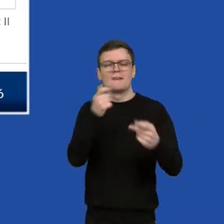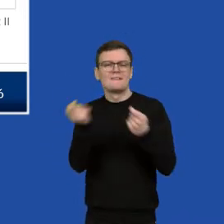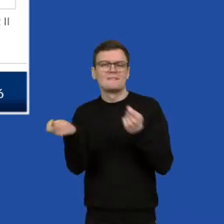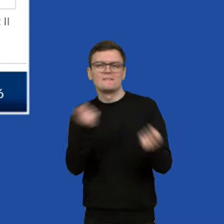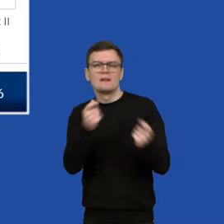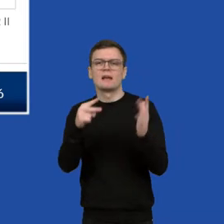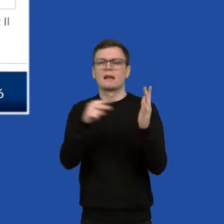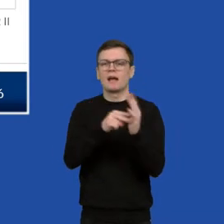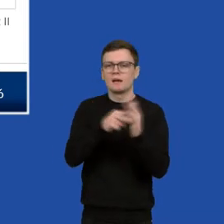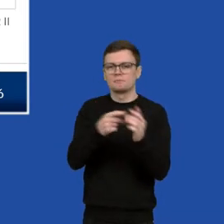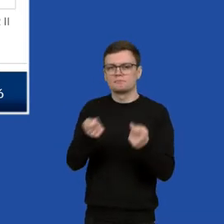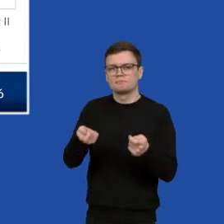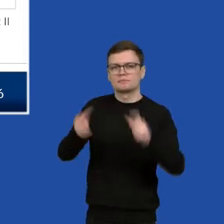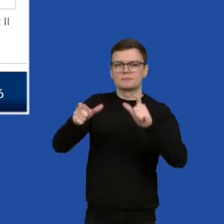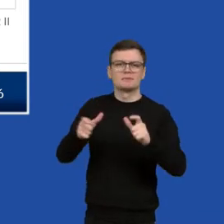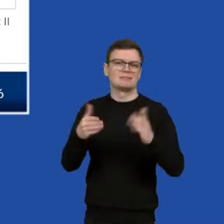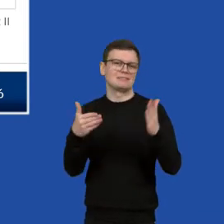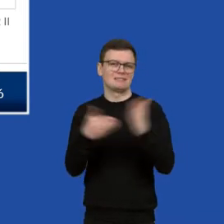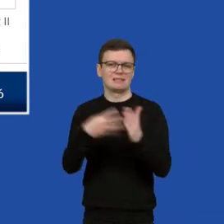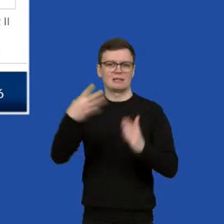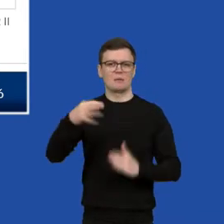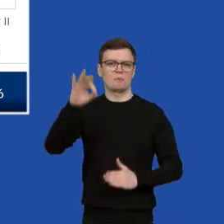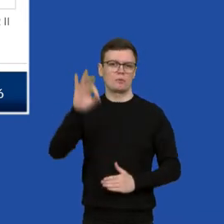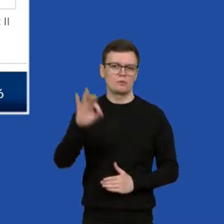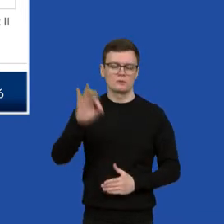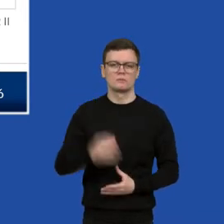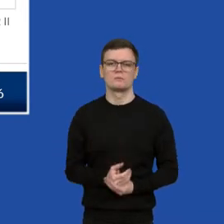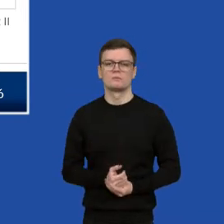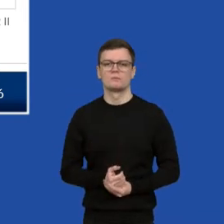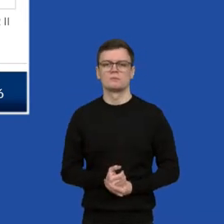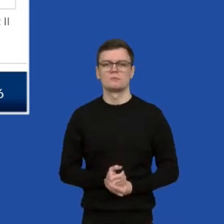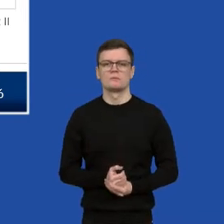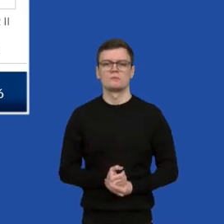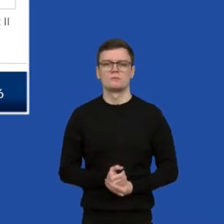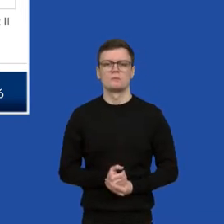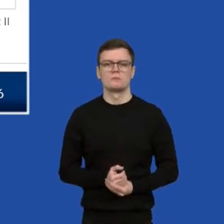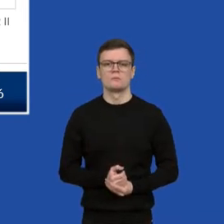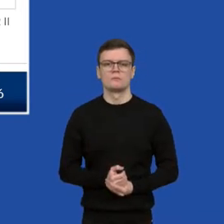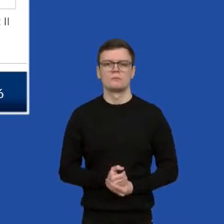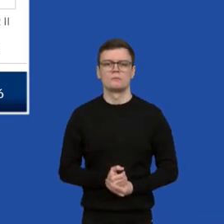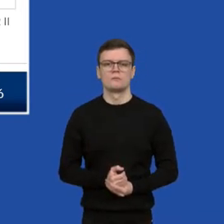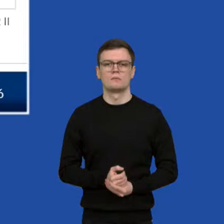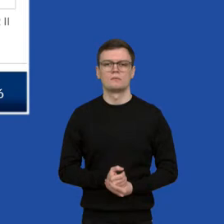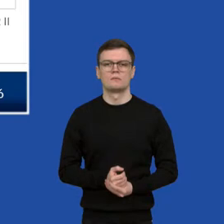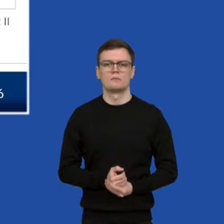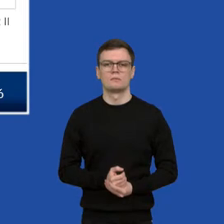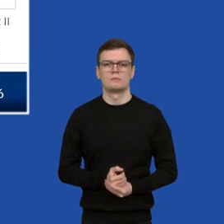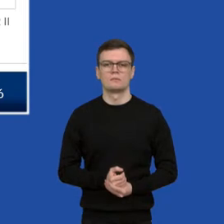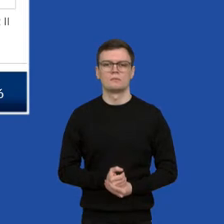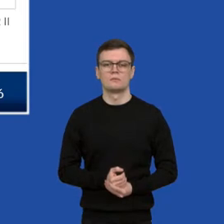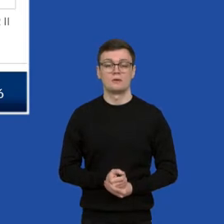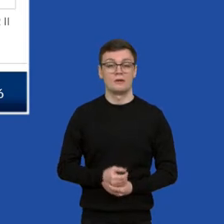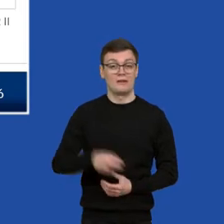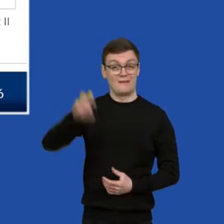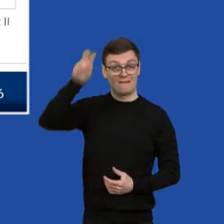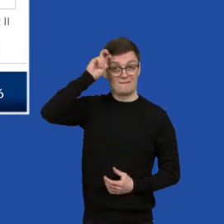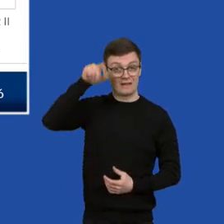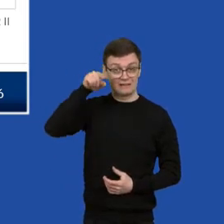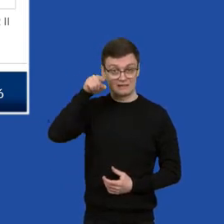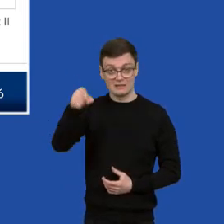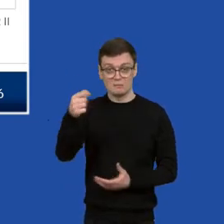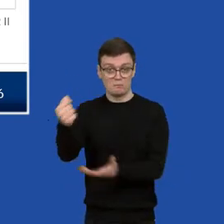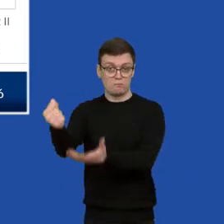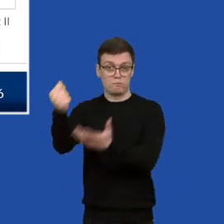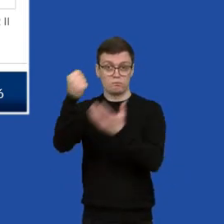ne daugiau kaip 40% ir skirtumą subsidijuojant iš valstybės biudžeto,